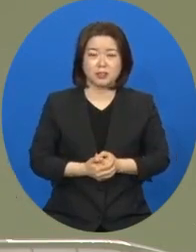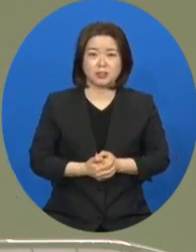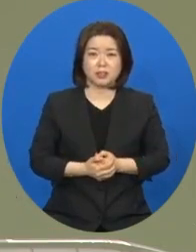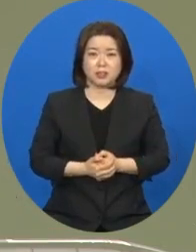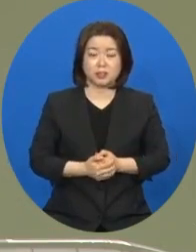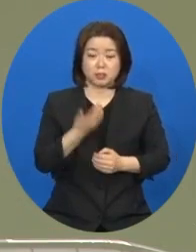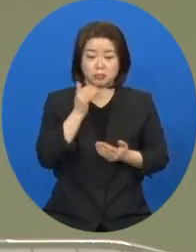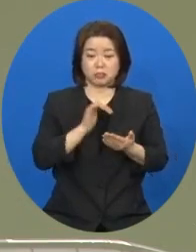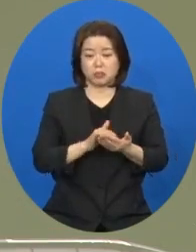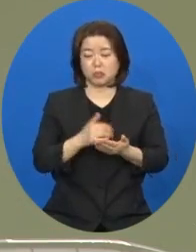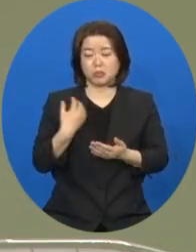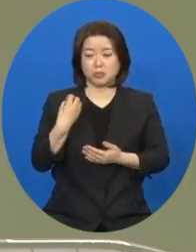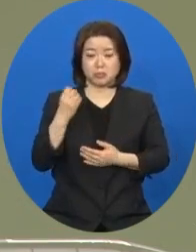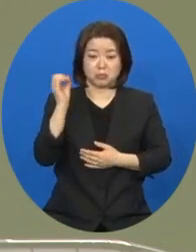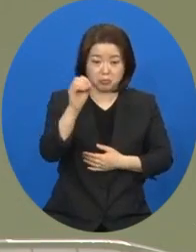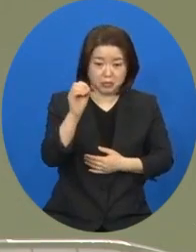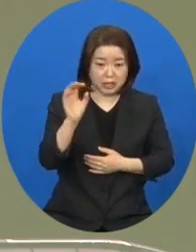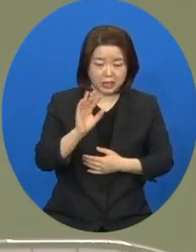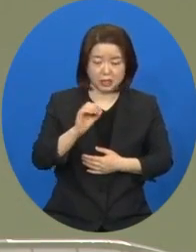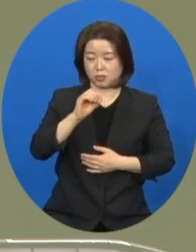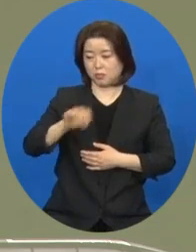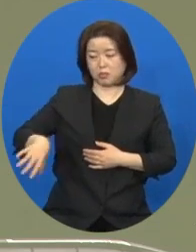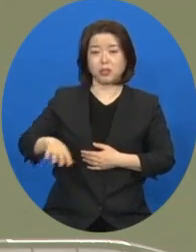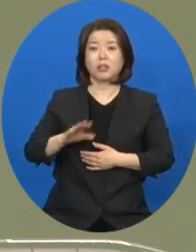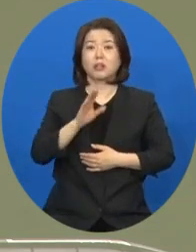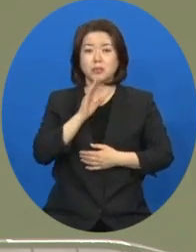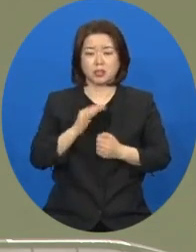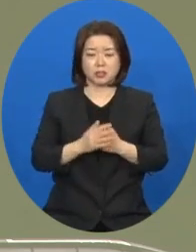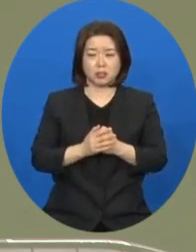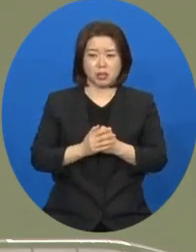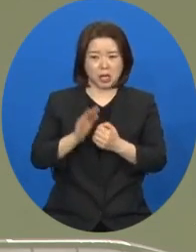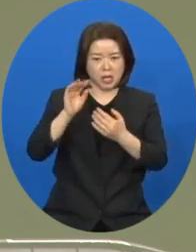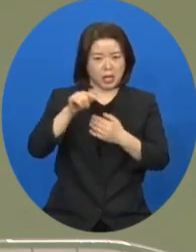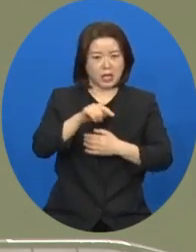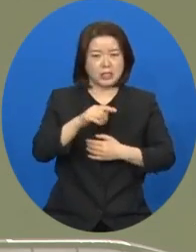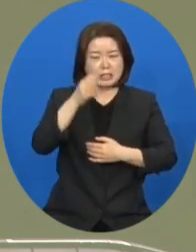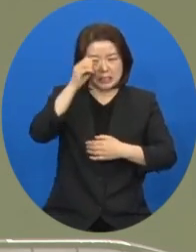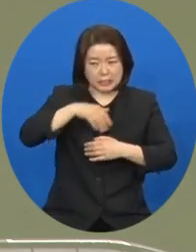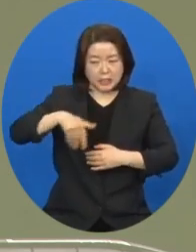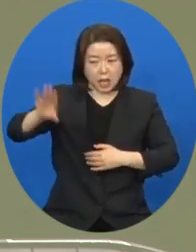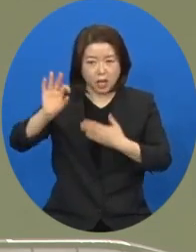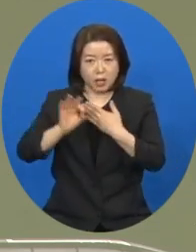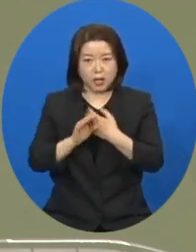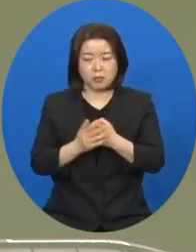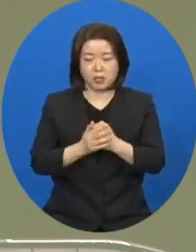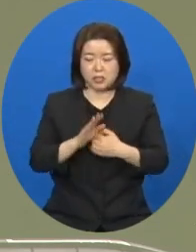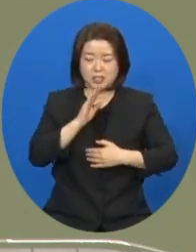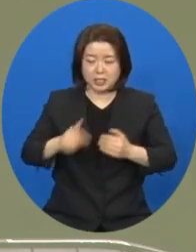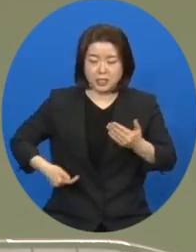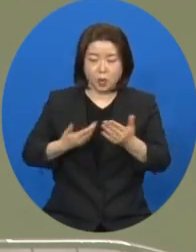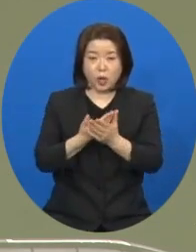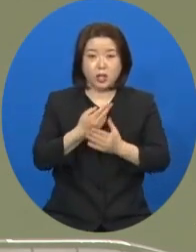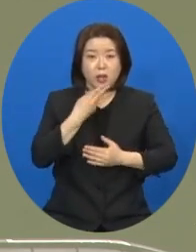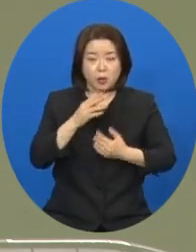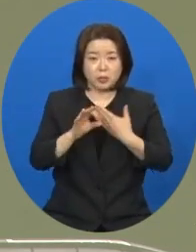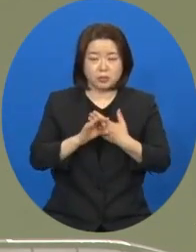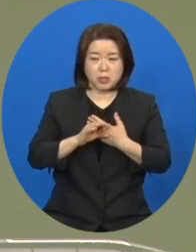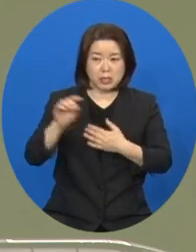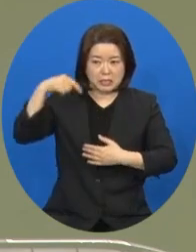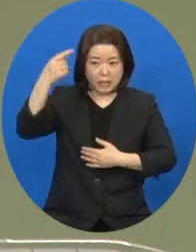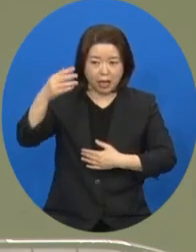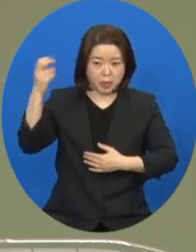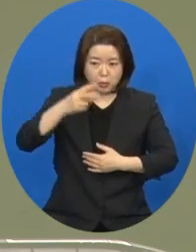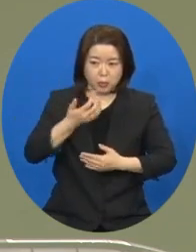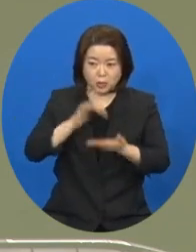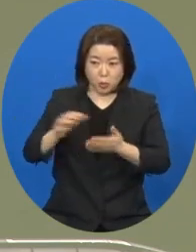돌을 내려놓기는 했어요. 반드시 다시 돌들 날이 옵니다. 진짜 회개가 안 된 사람, 정말 예수님을